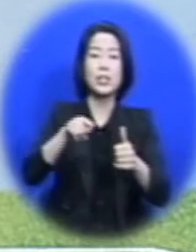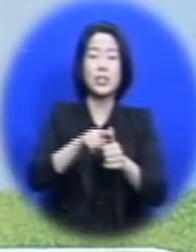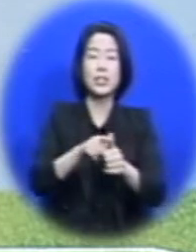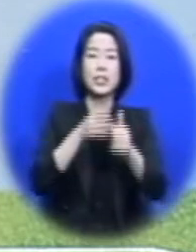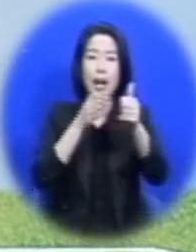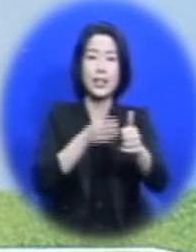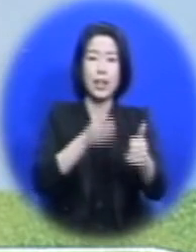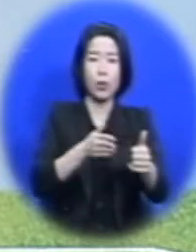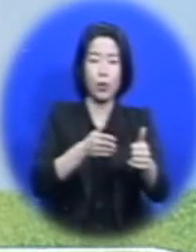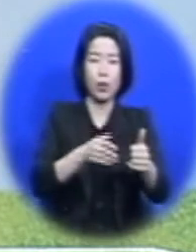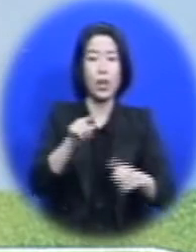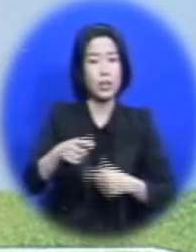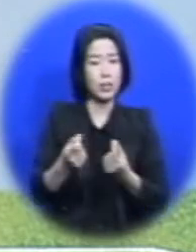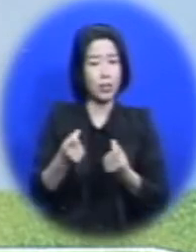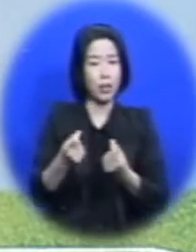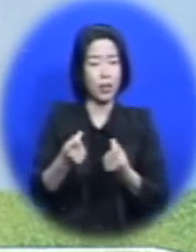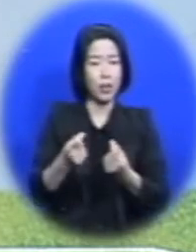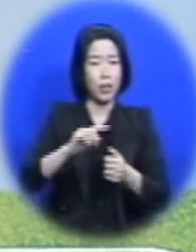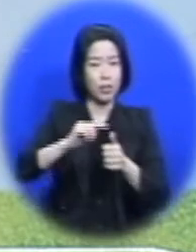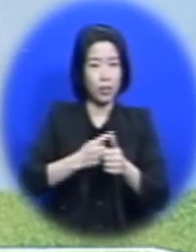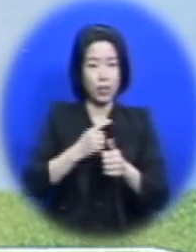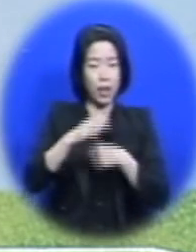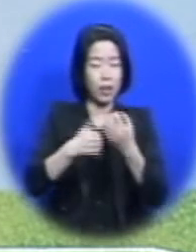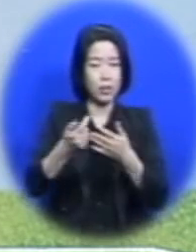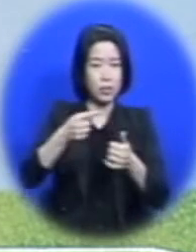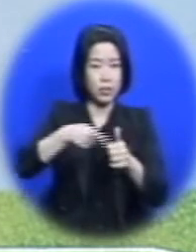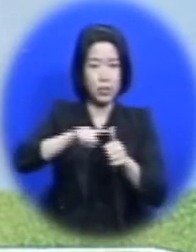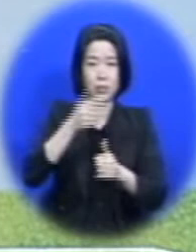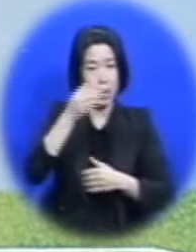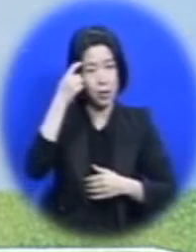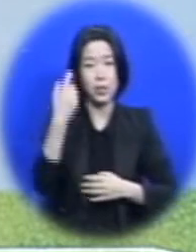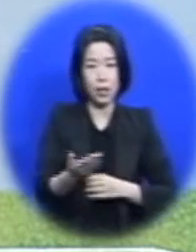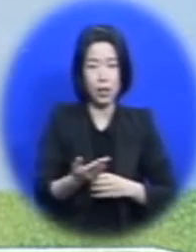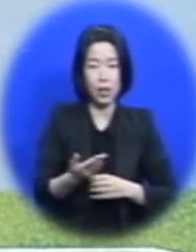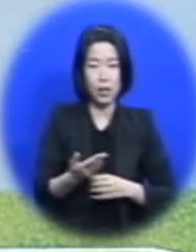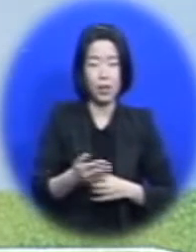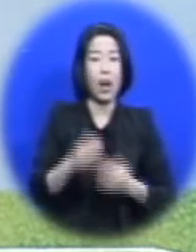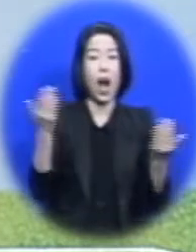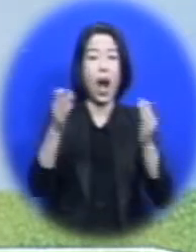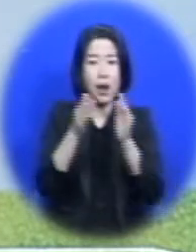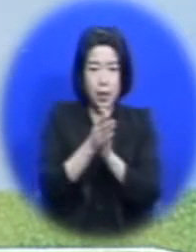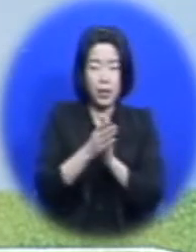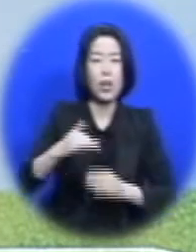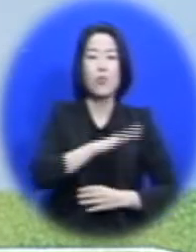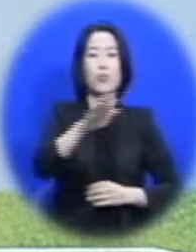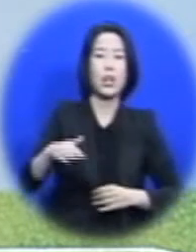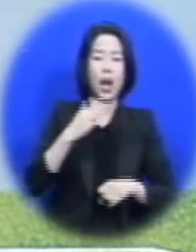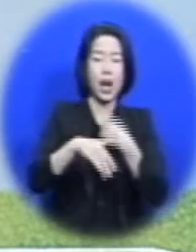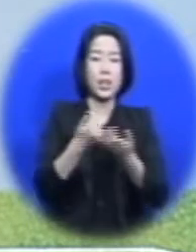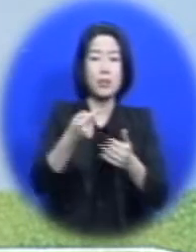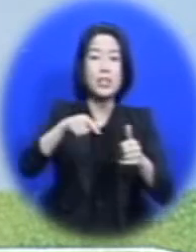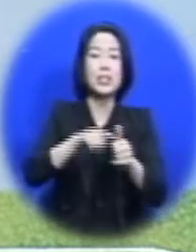그렇게 하나님이 의지가 되는 거예요 하나님을 의지 하세요 그러면 아멘 저희들이 하나님을 의지하게